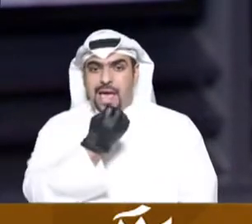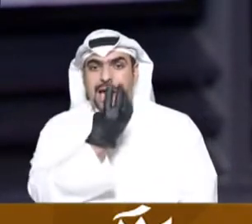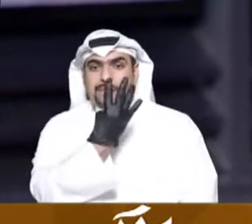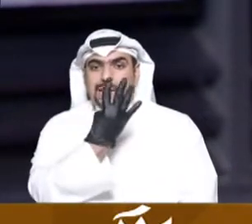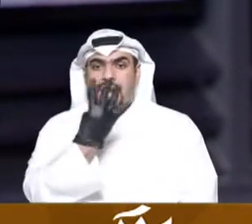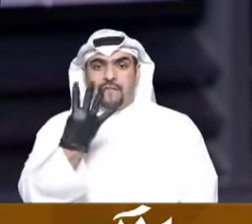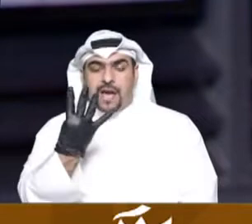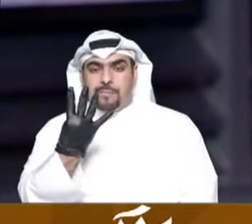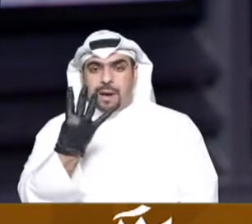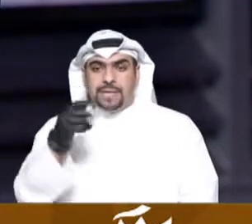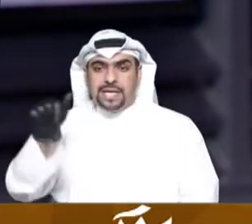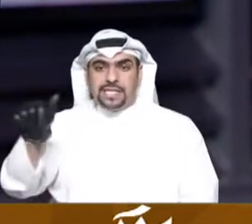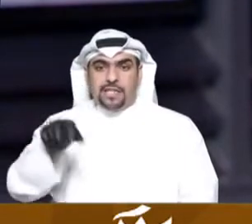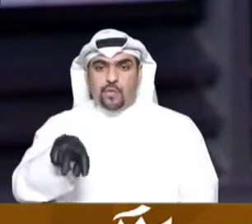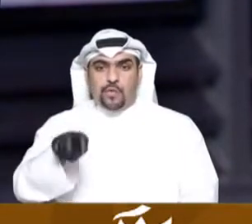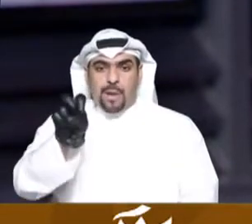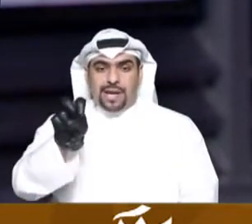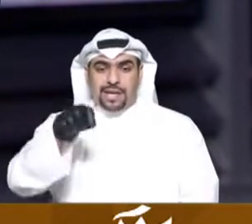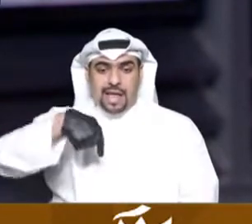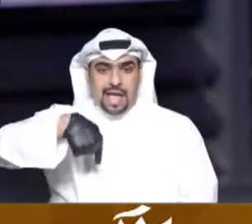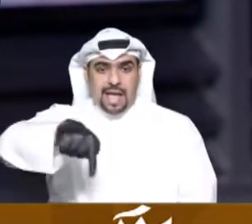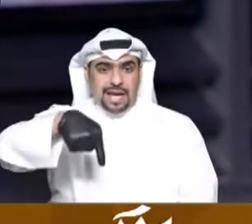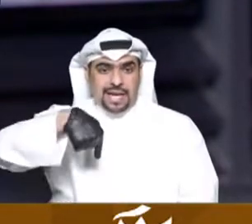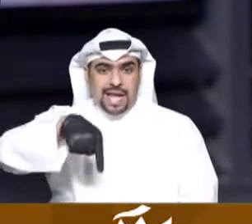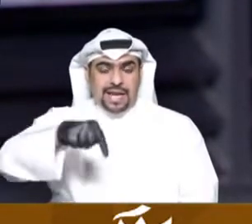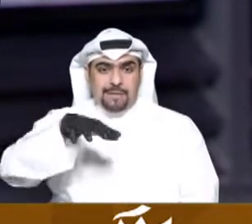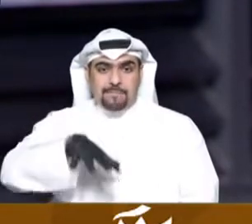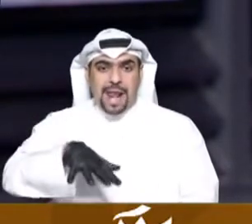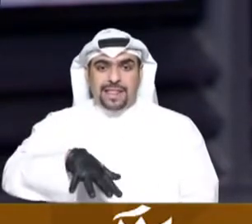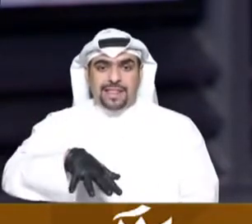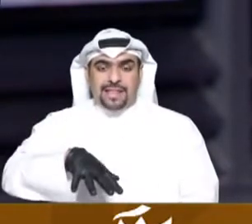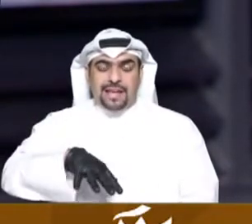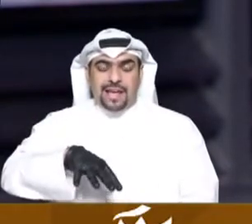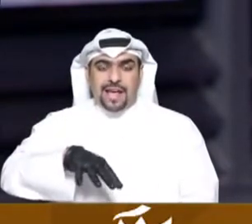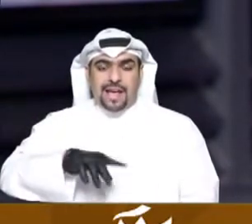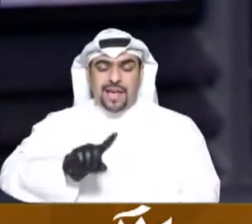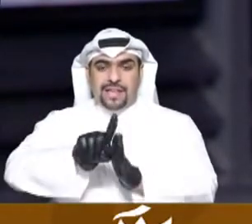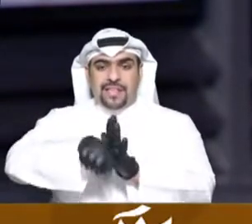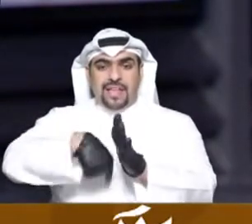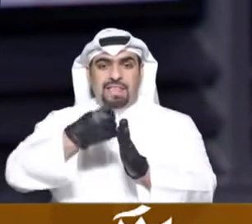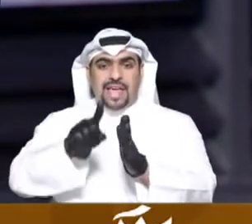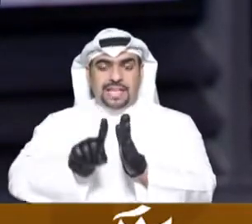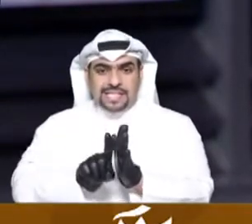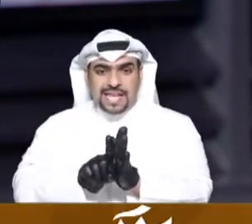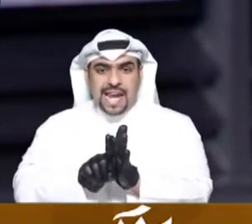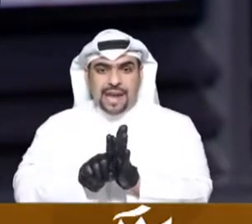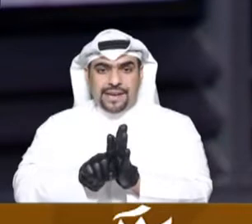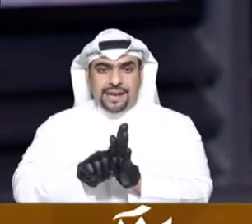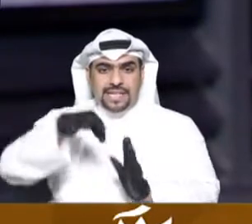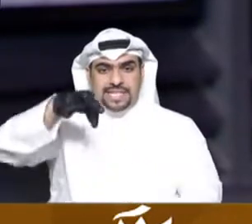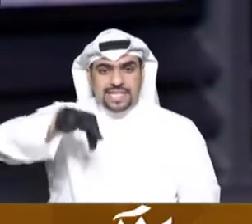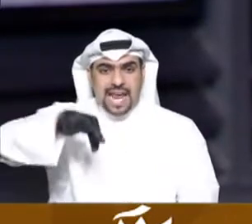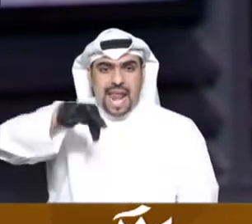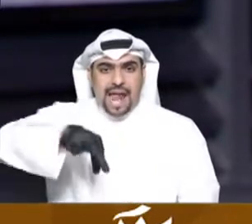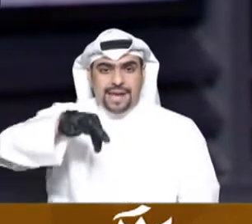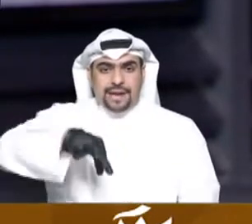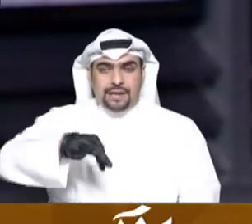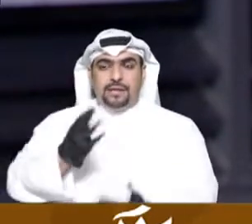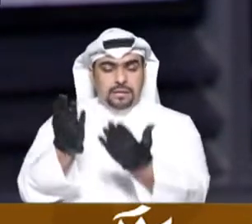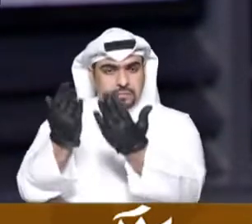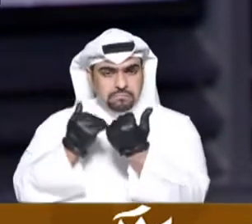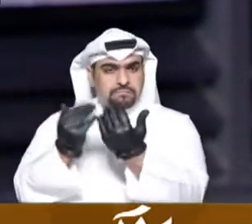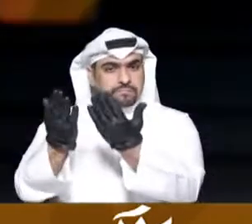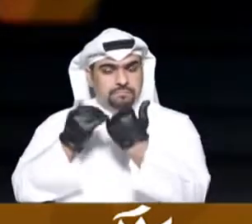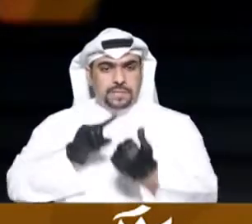4486، واحنا الان مبلشين في الجنسيه السريلانكيه، وان شاء الله اخر الايام راح في جميع الجناسي راح نروح نفسها. نتوقف